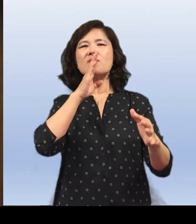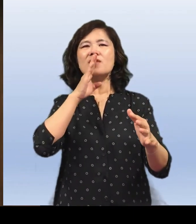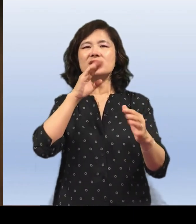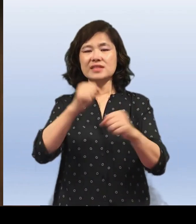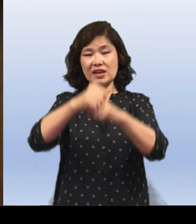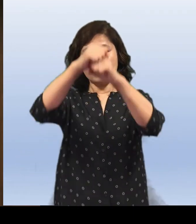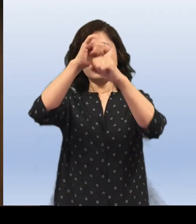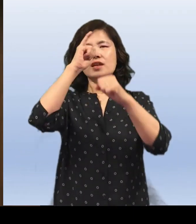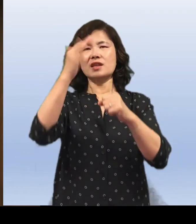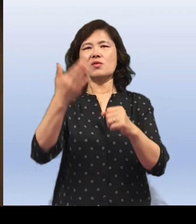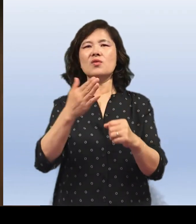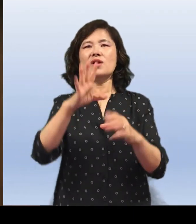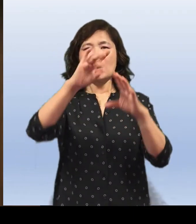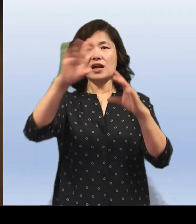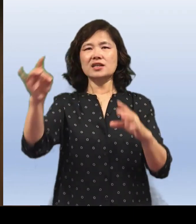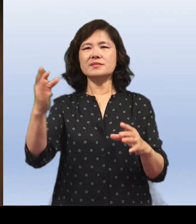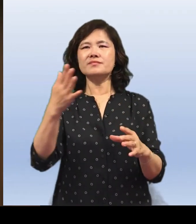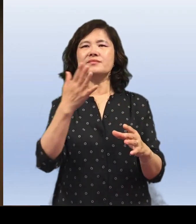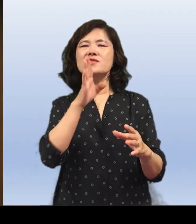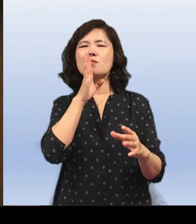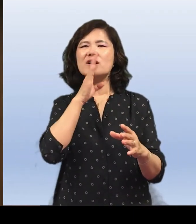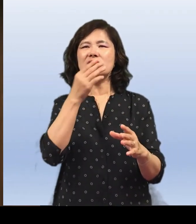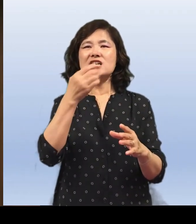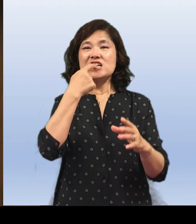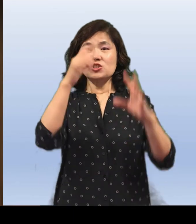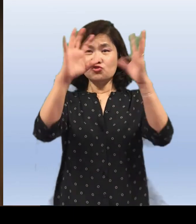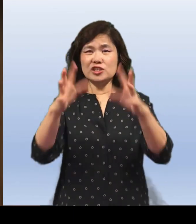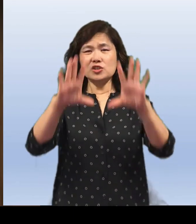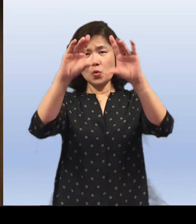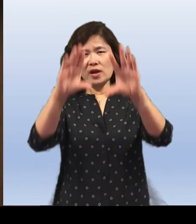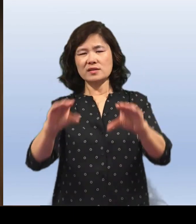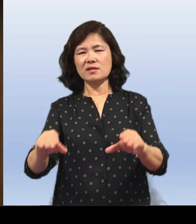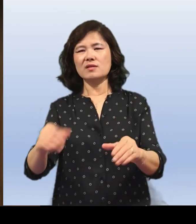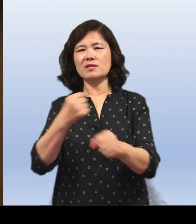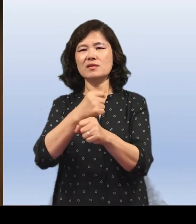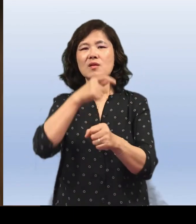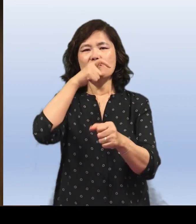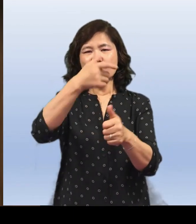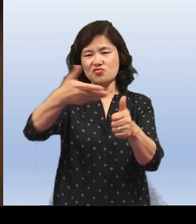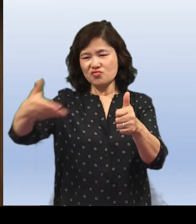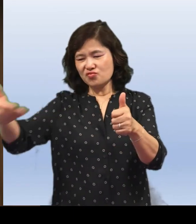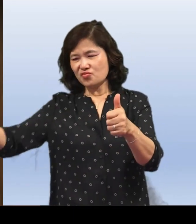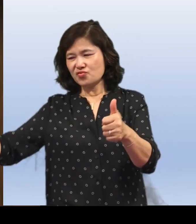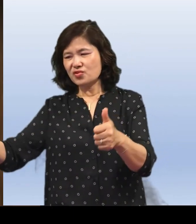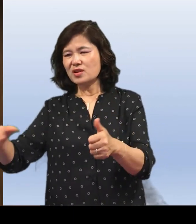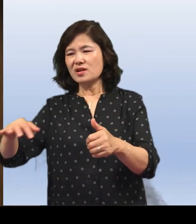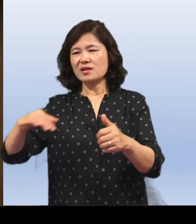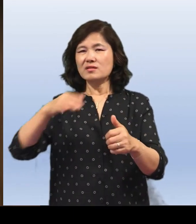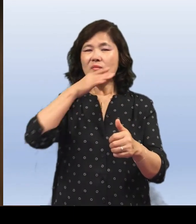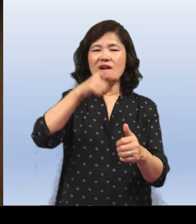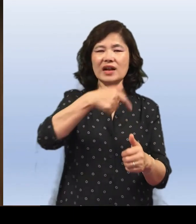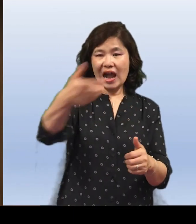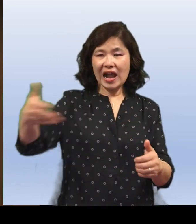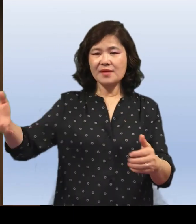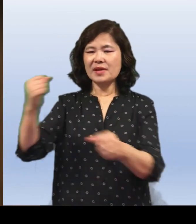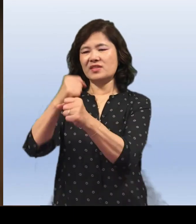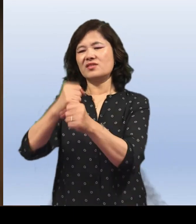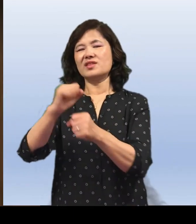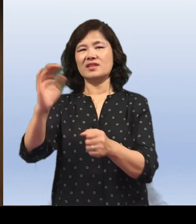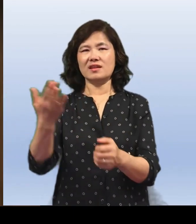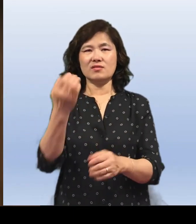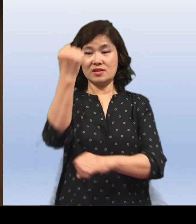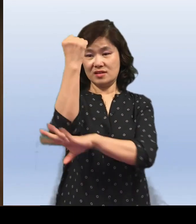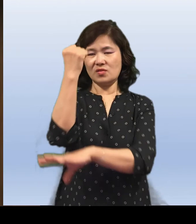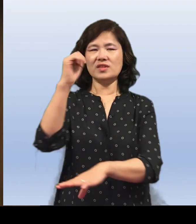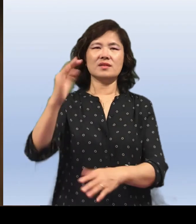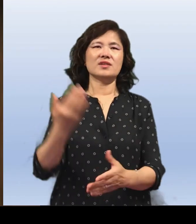그 눈이 때로는 녹아서 요단강과 갈릴리 호수의 물에 근원이 되어진다라고 얘기합니다.